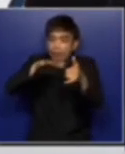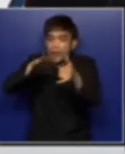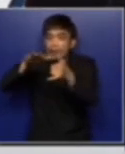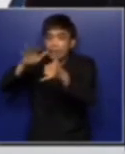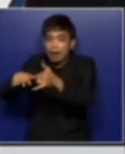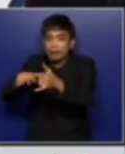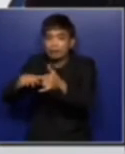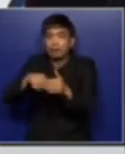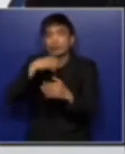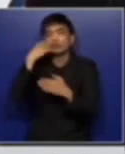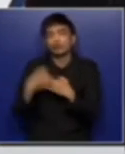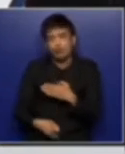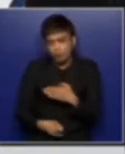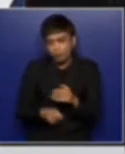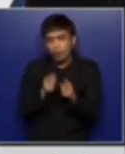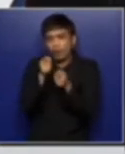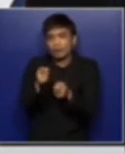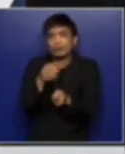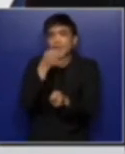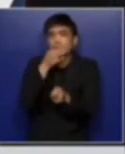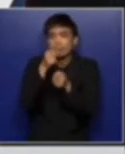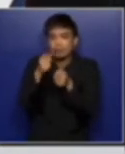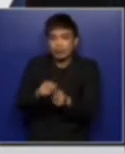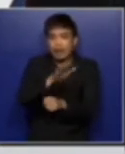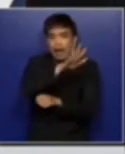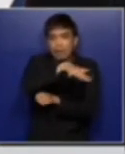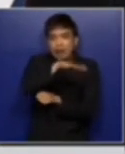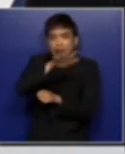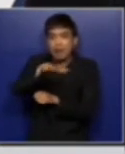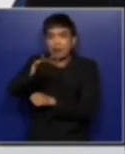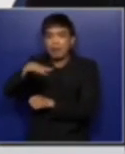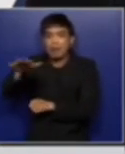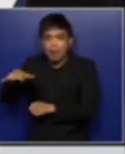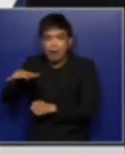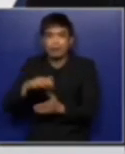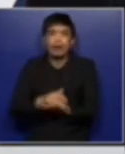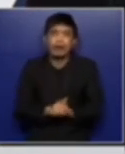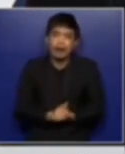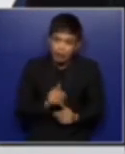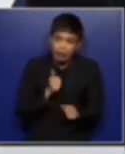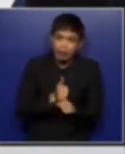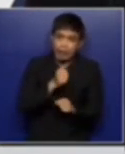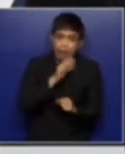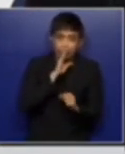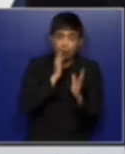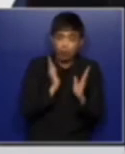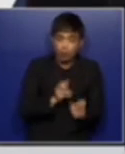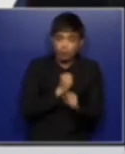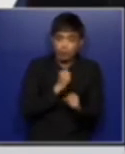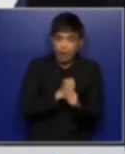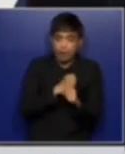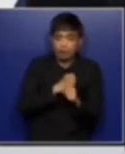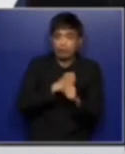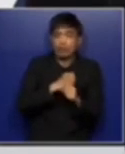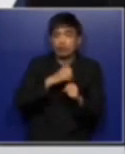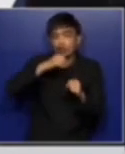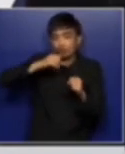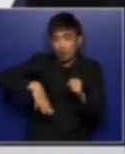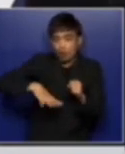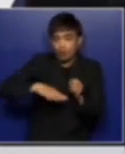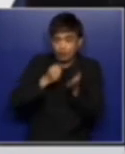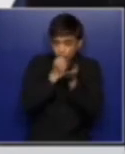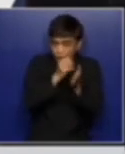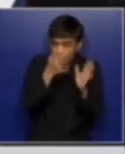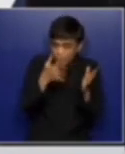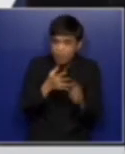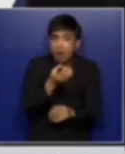3เดือนคนละ 5,000 บาทเนี่ยที่คนตกงานท่านก็ไม่ให้เขาไม่ช่วยเขาแต่ท่านบอกว่าท่านไม่มีเ